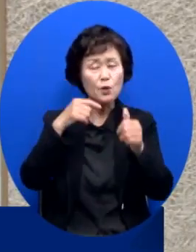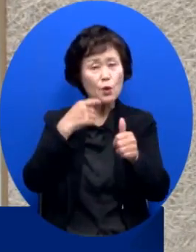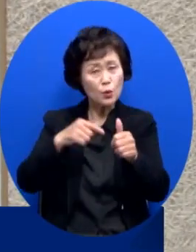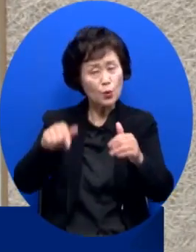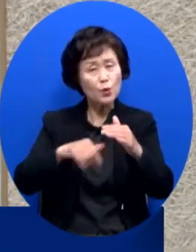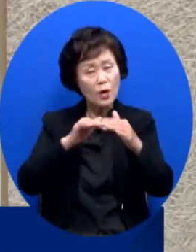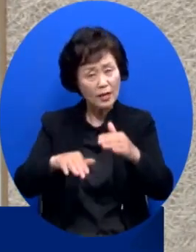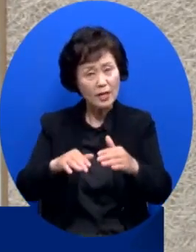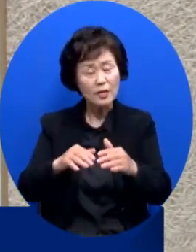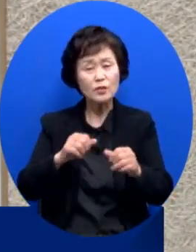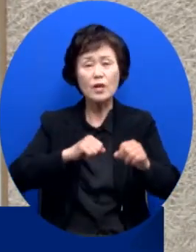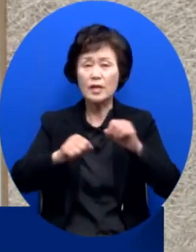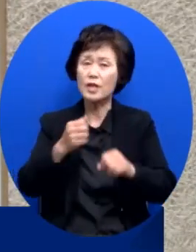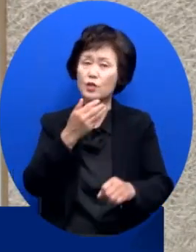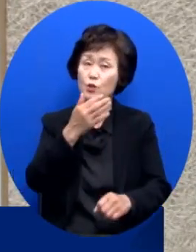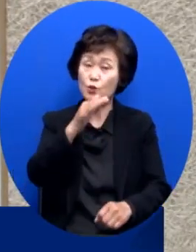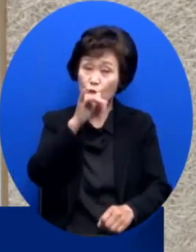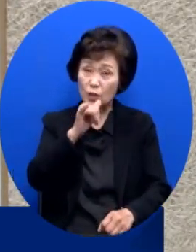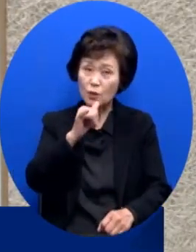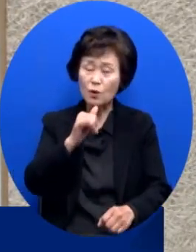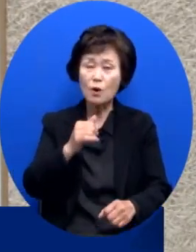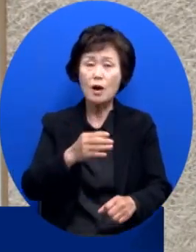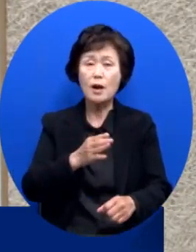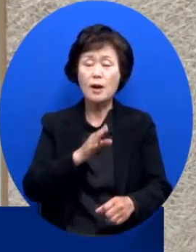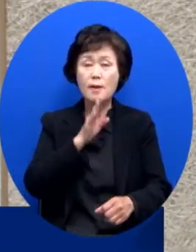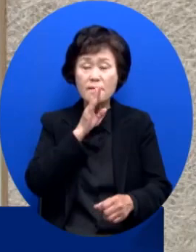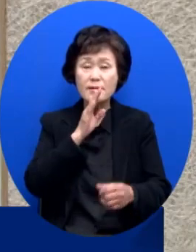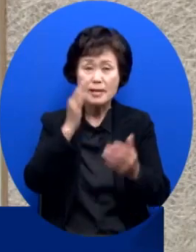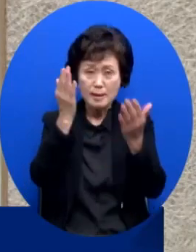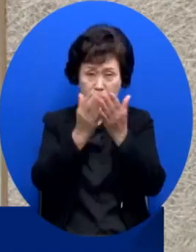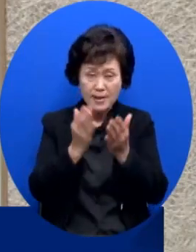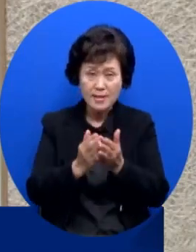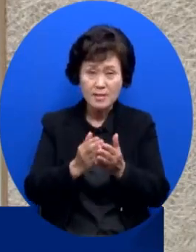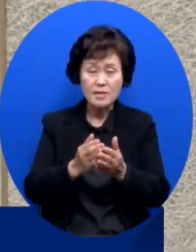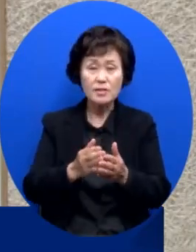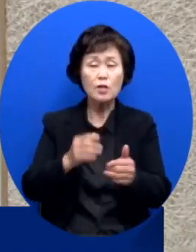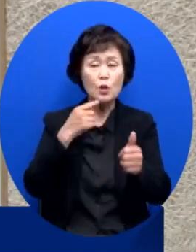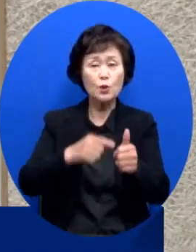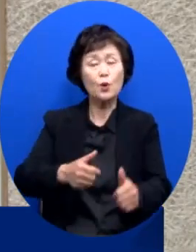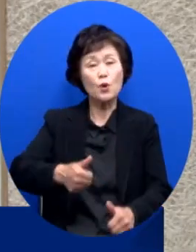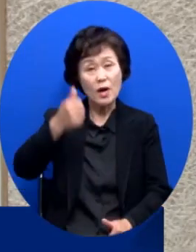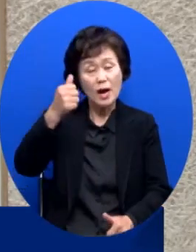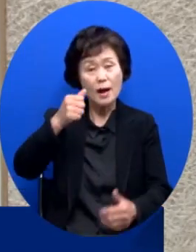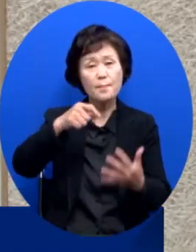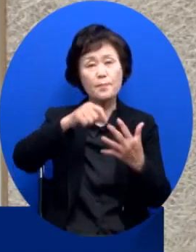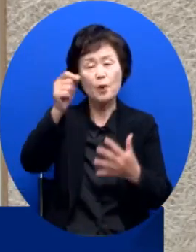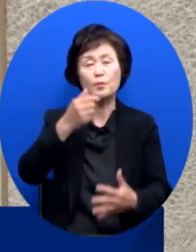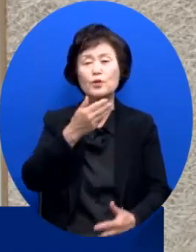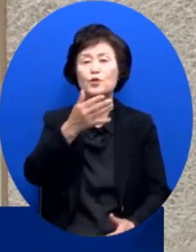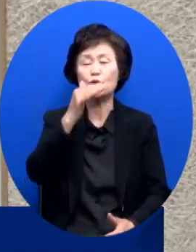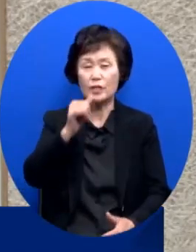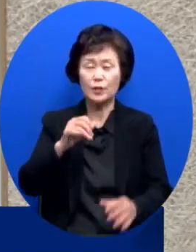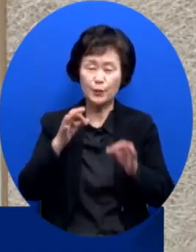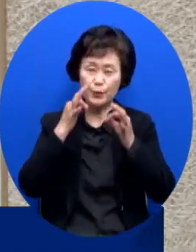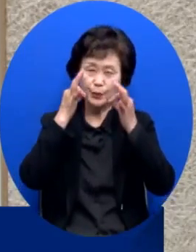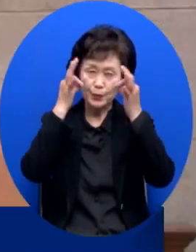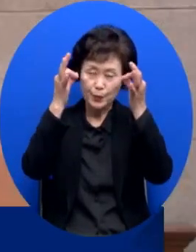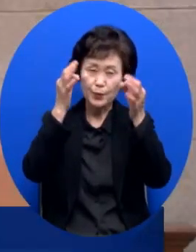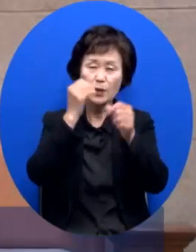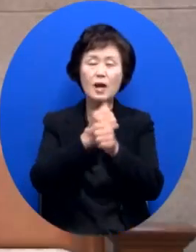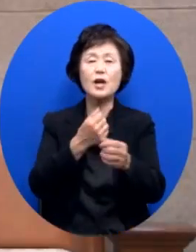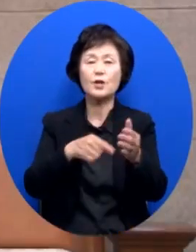수 있도록 거기에 합당한 교육감을 선출할 수 있도록 저희가 힘을 합쳐서 노력을 하려고